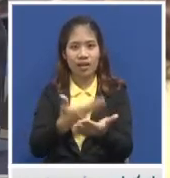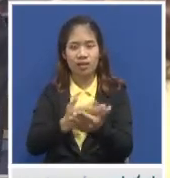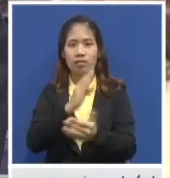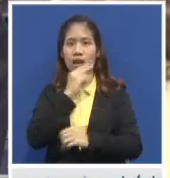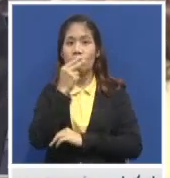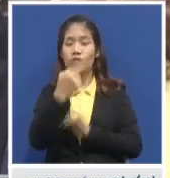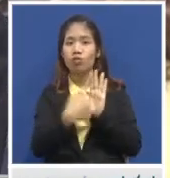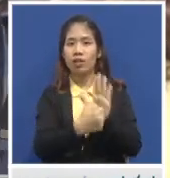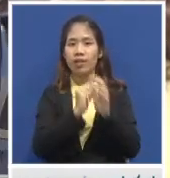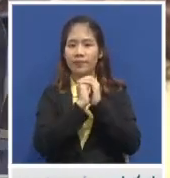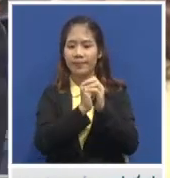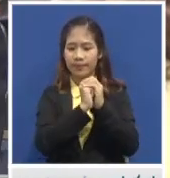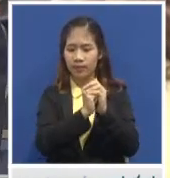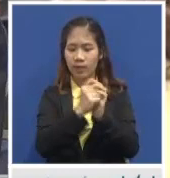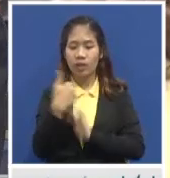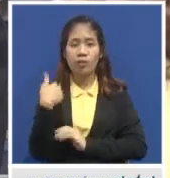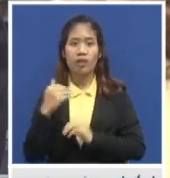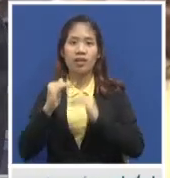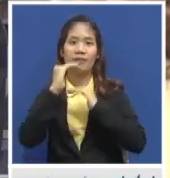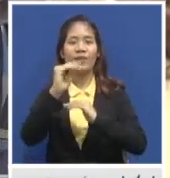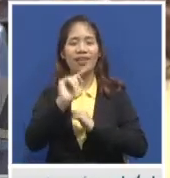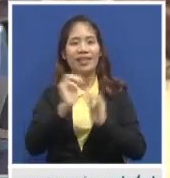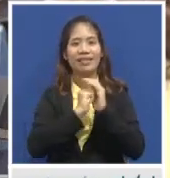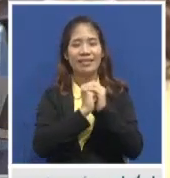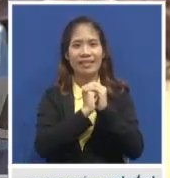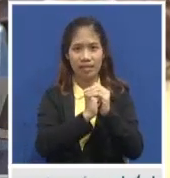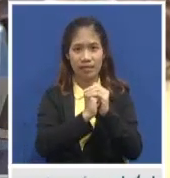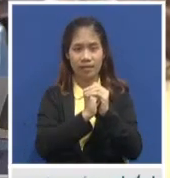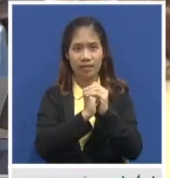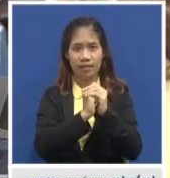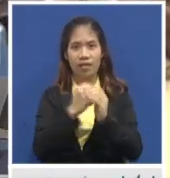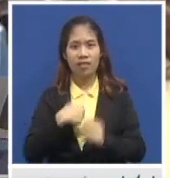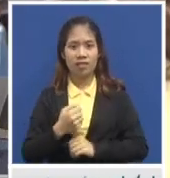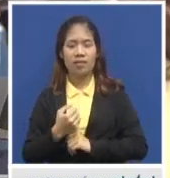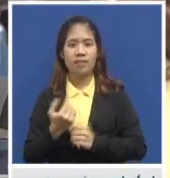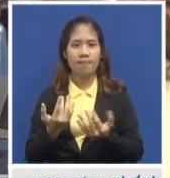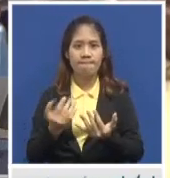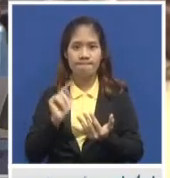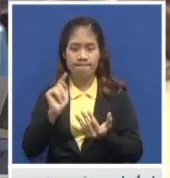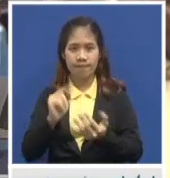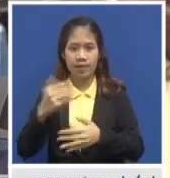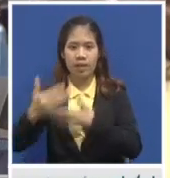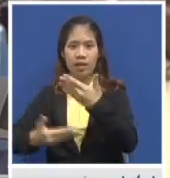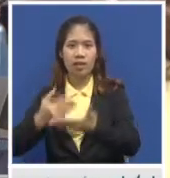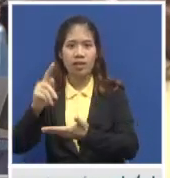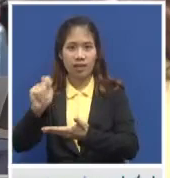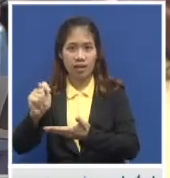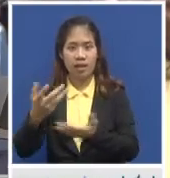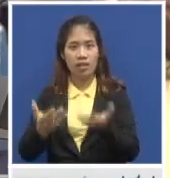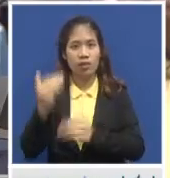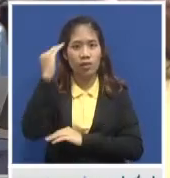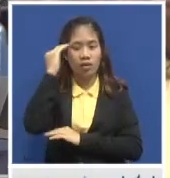จีนแต่เสี่ยวผิงก็เพียงแค่กำหนดว่าจีนจะพึ่งพาระบบเศรษฐกิจการตลาดเกาหลี